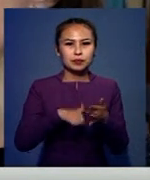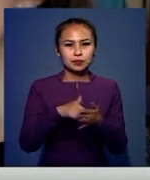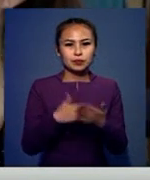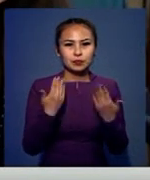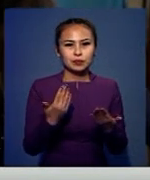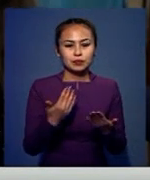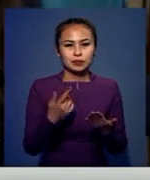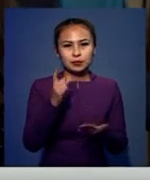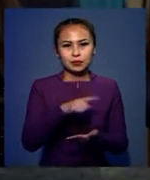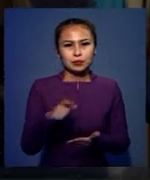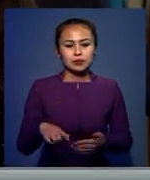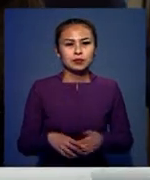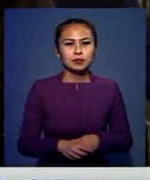енді